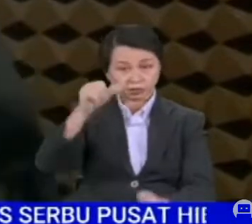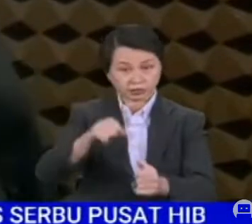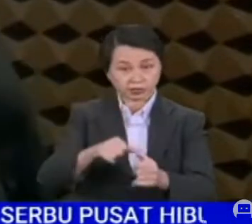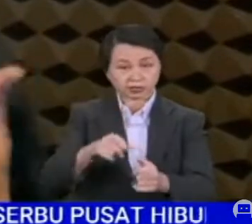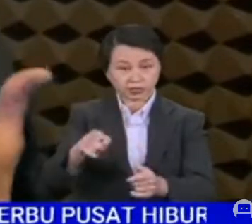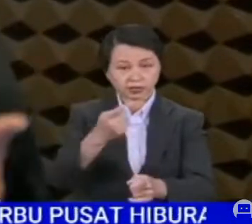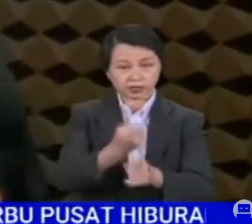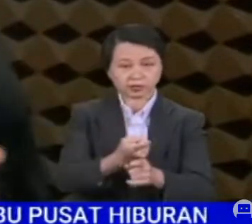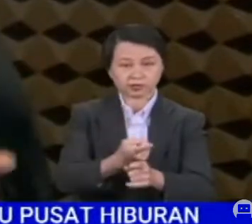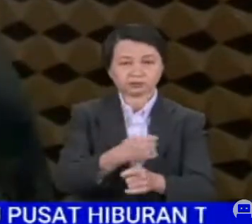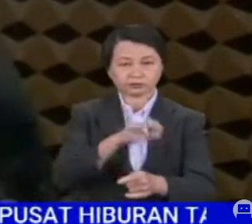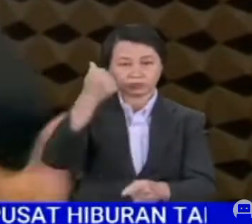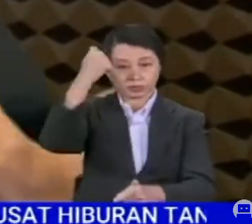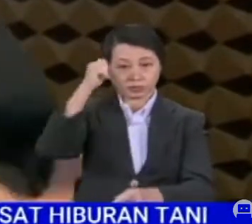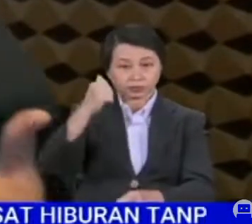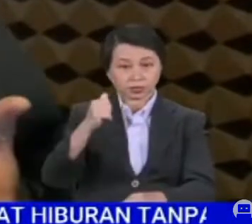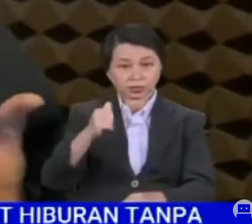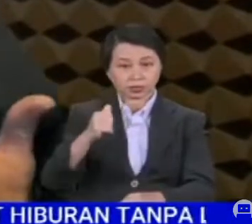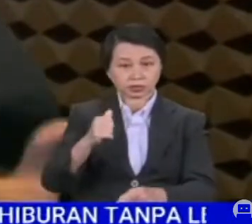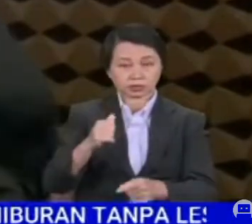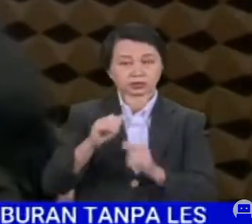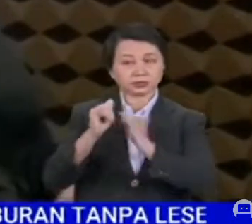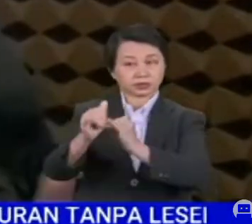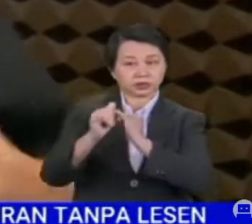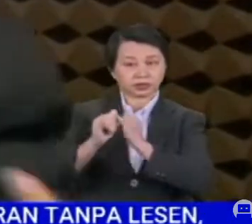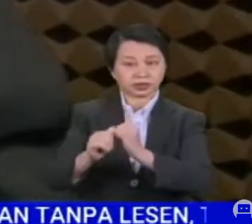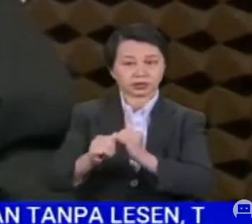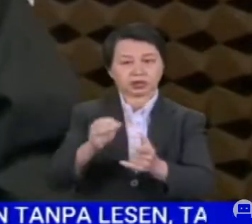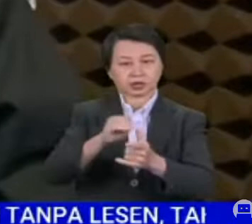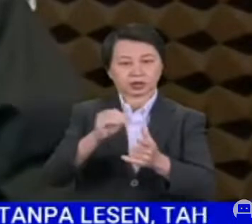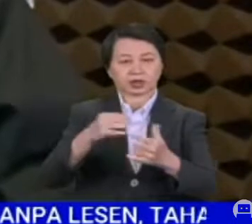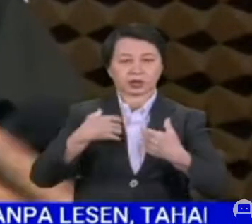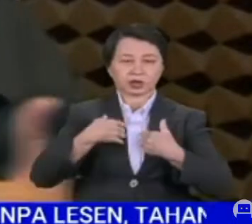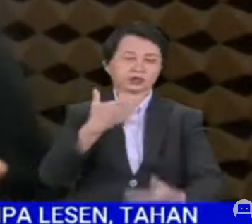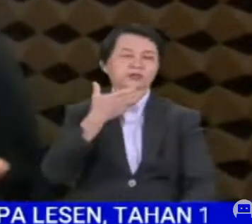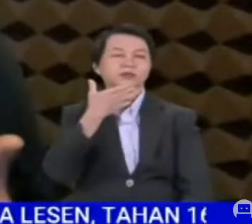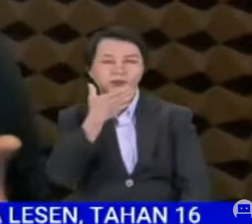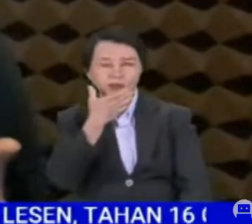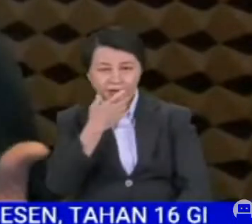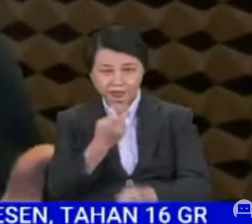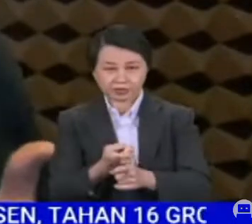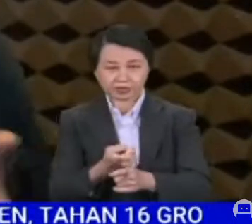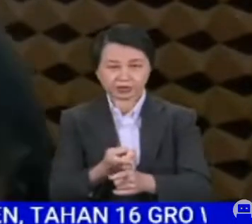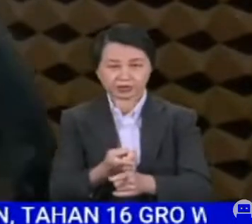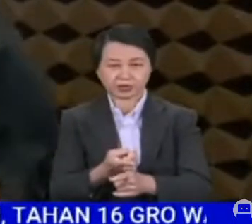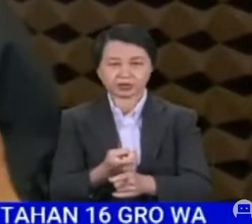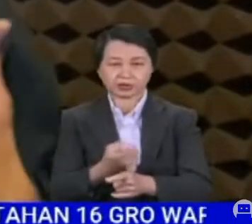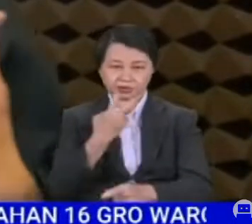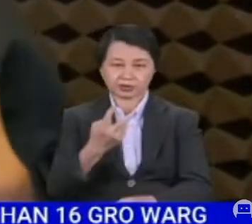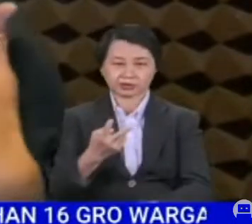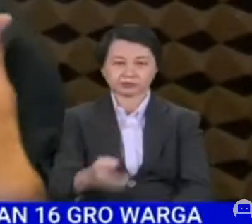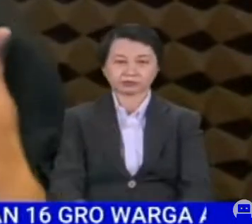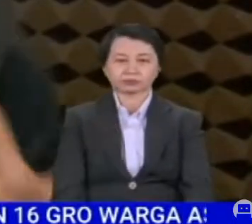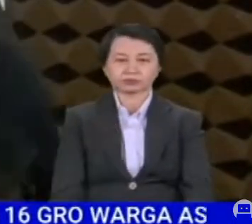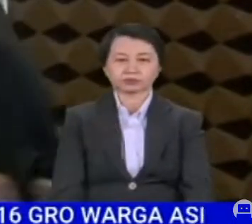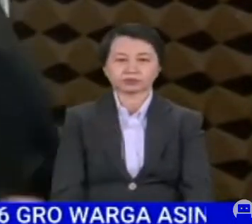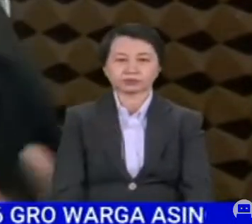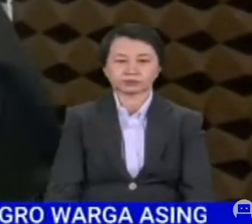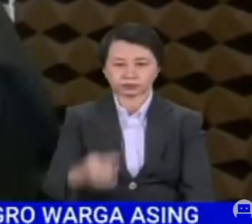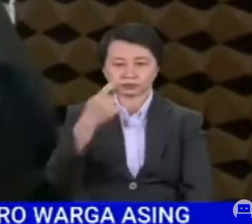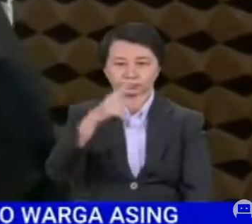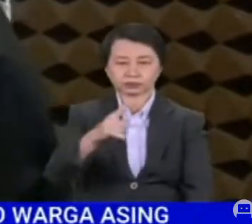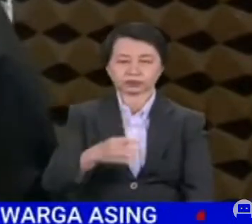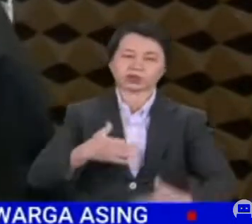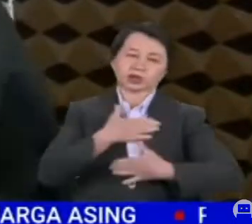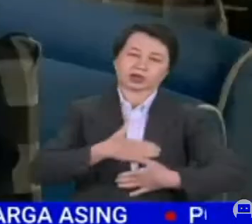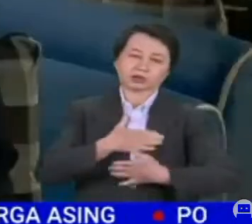Jadi, makcik-makcik sezaman ataupun yang adalah yang muda, kan? Haraplah. Untuk